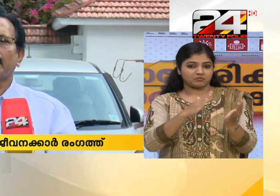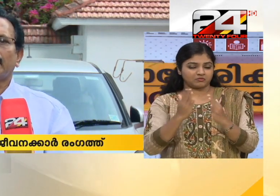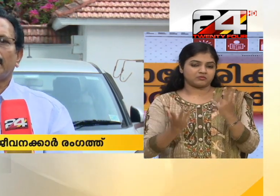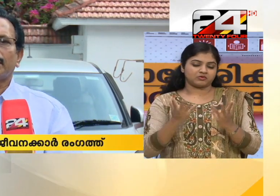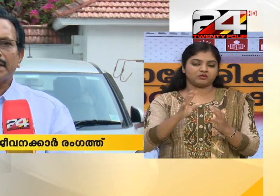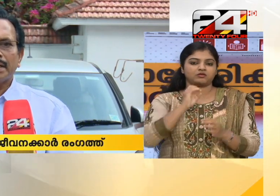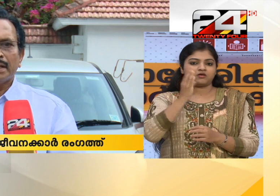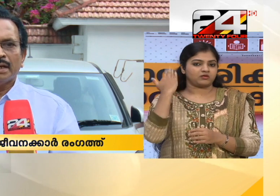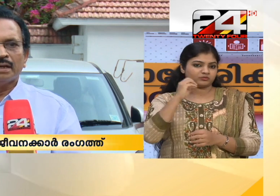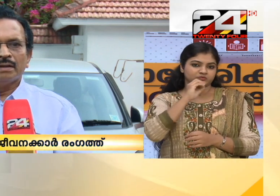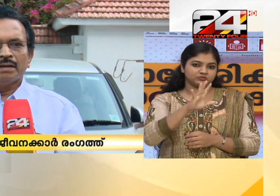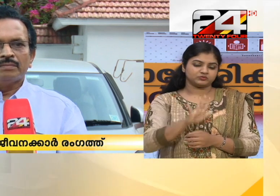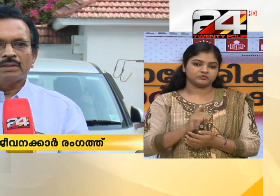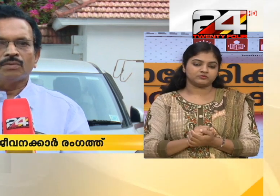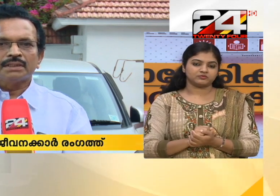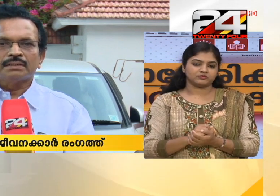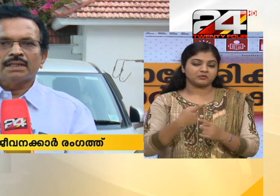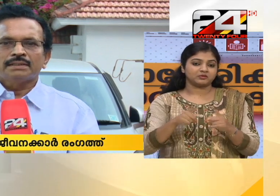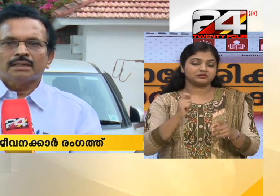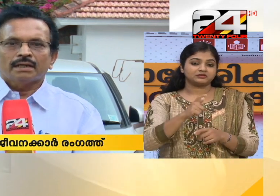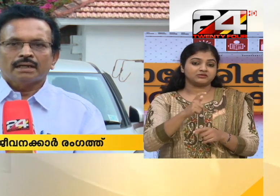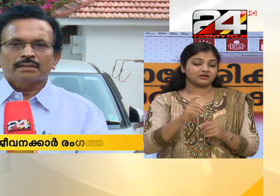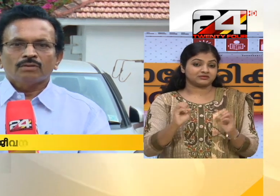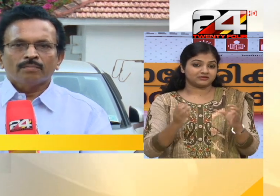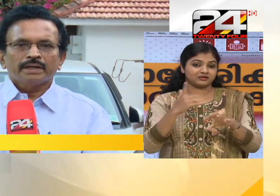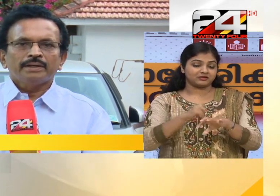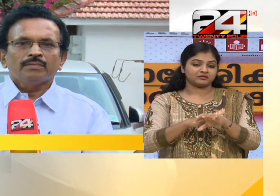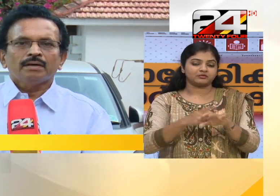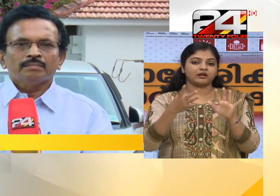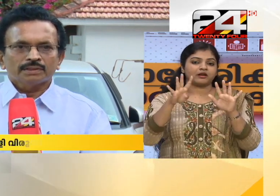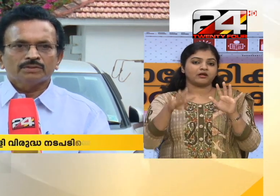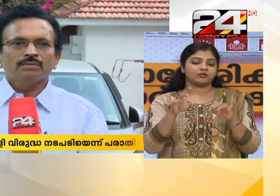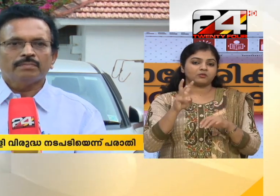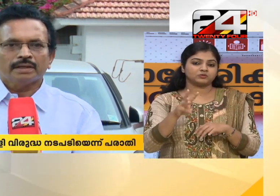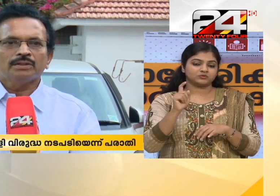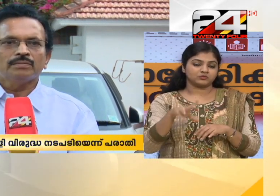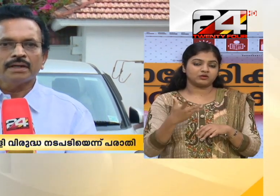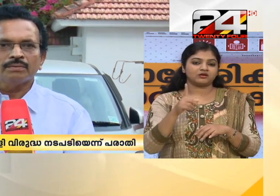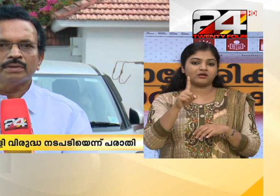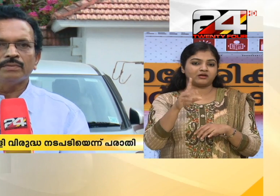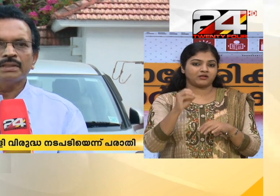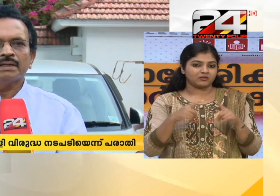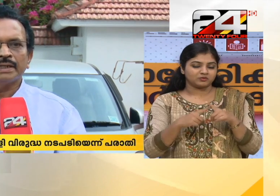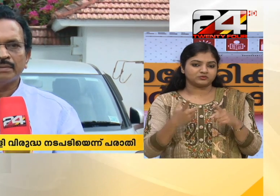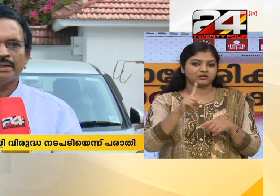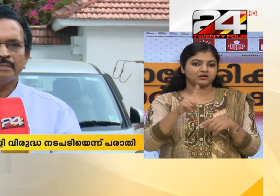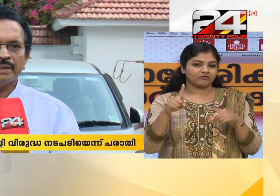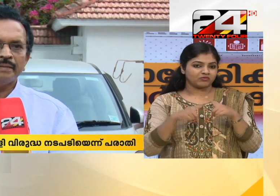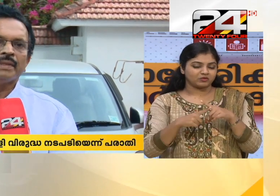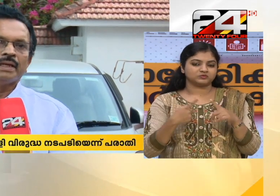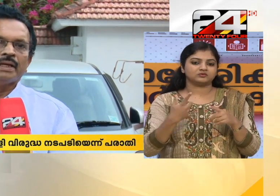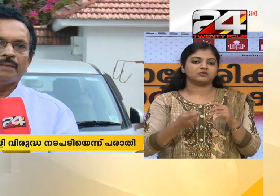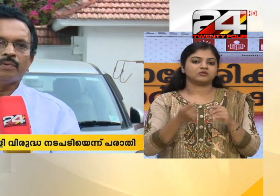8.5 മണിക്കൂർ വരെയും എത്താം. പക്ഷേ ഇവർക്ക് കൊടുത്തിരുന്നത് ആദ്യ കാലഘട്ടത്തിൽ 9,000, 10, 11 അങ്ങനെ കൂടി ഞങ്ങൾ ഇടപെട്ടതിൻ്റെ